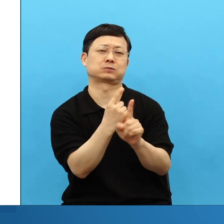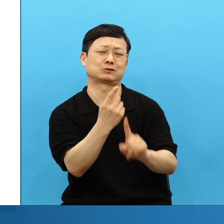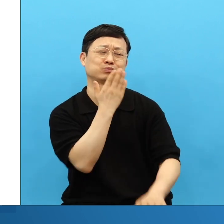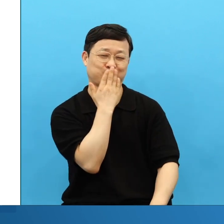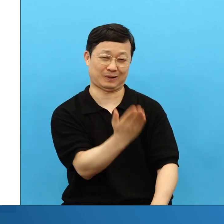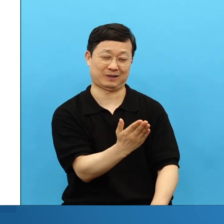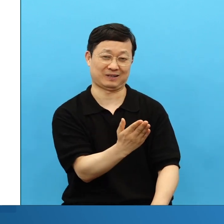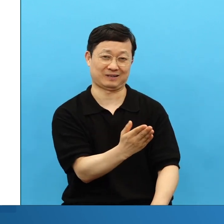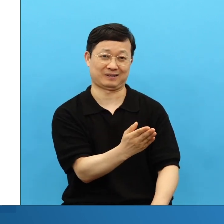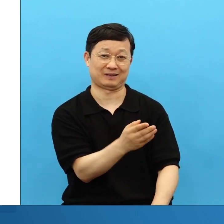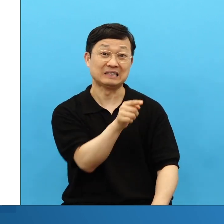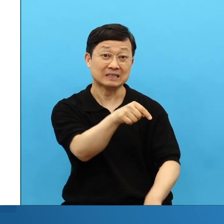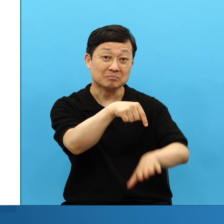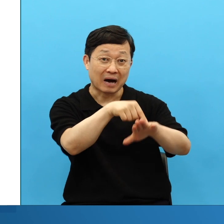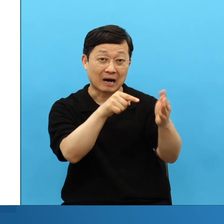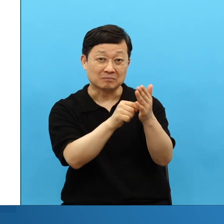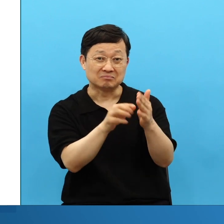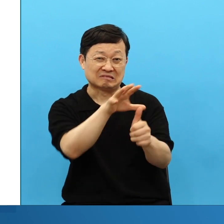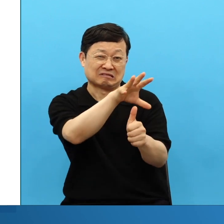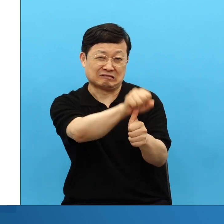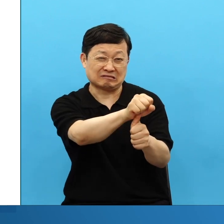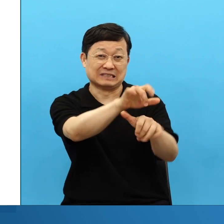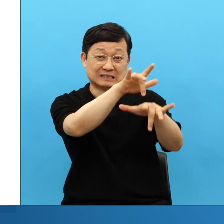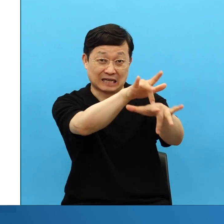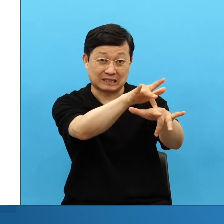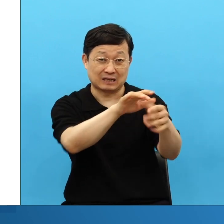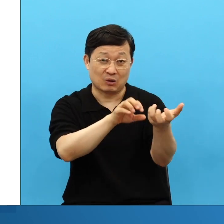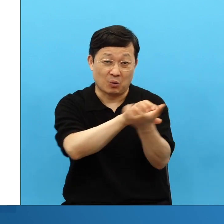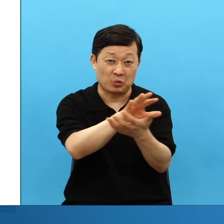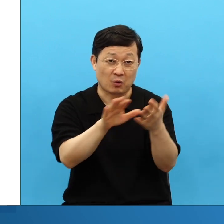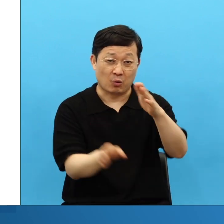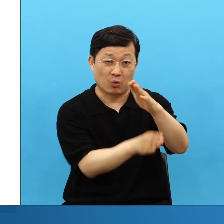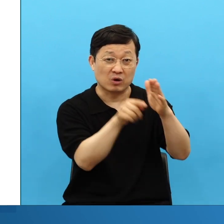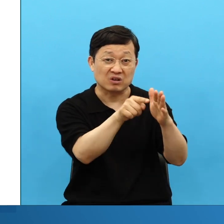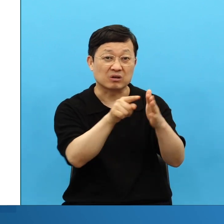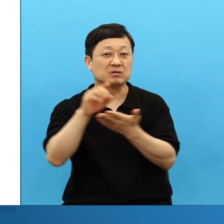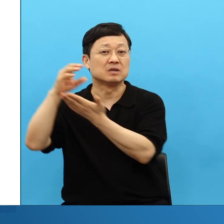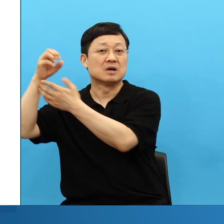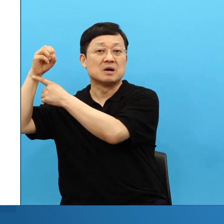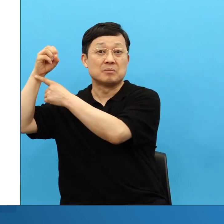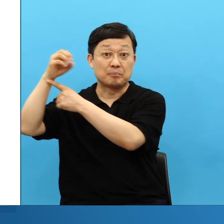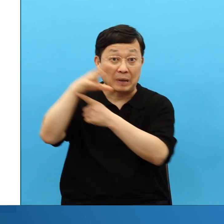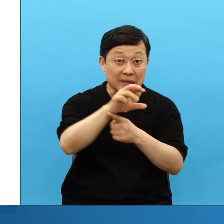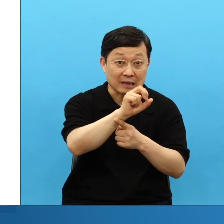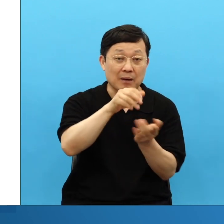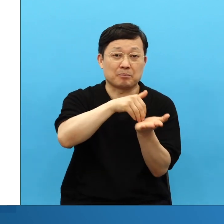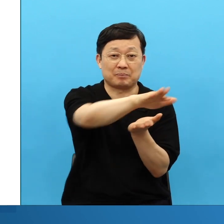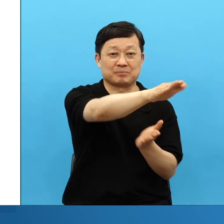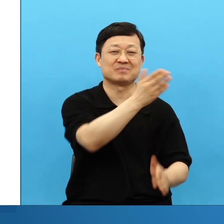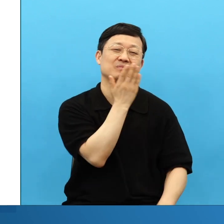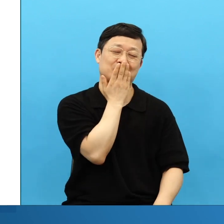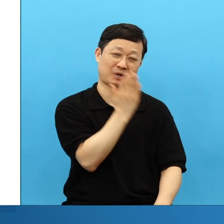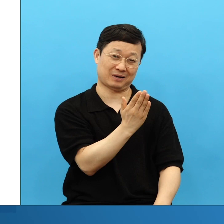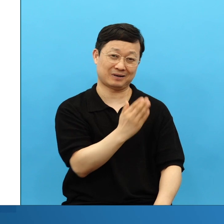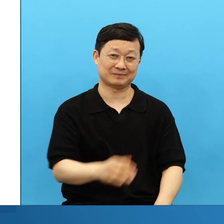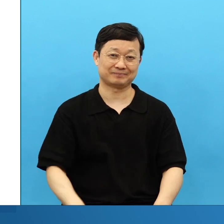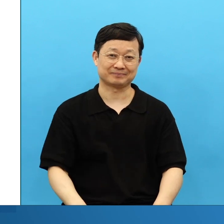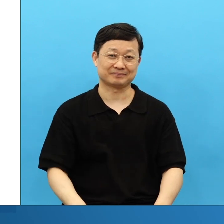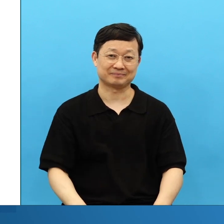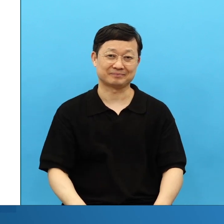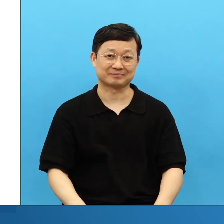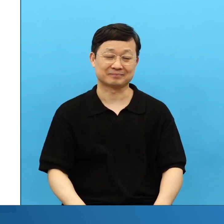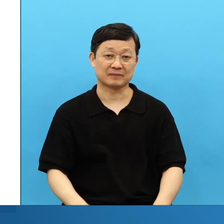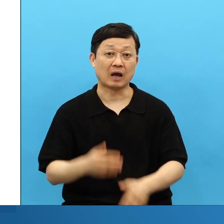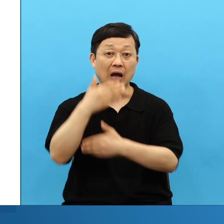그 사람을 붙들고 있는 흑암, 혼돈, 공허 상태가 떠나가는 겁니다. 만남이 바뀌어버려야 돼요. 내가